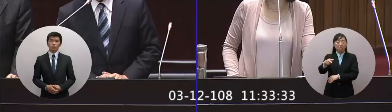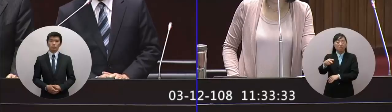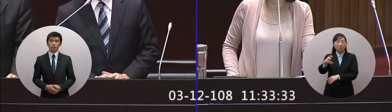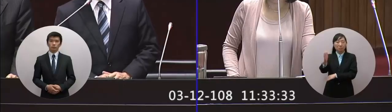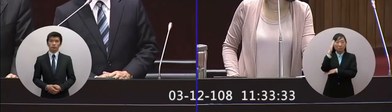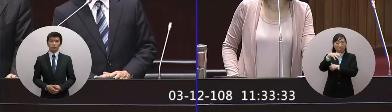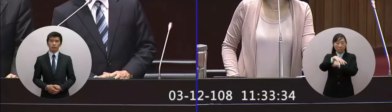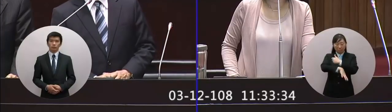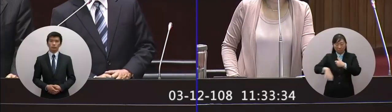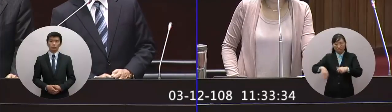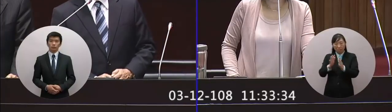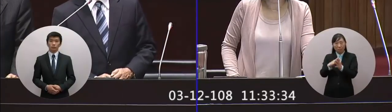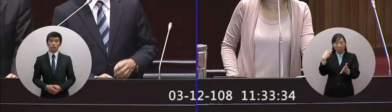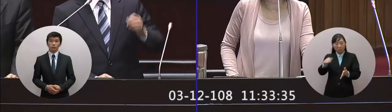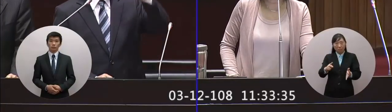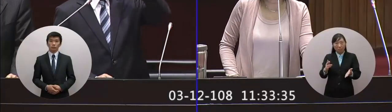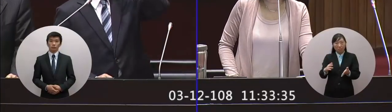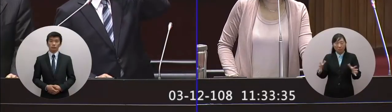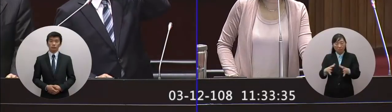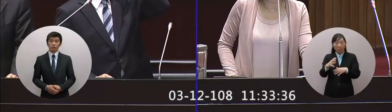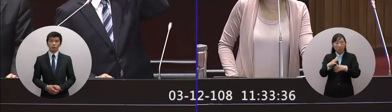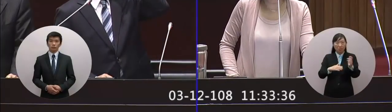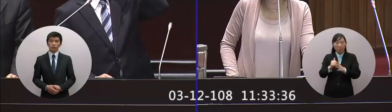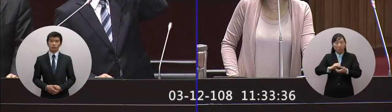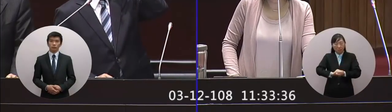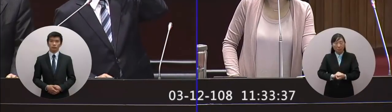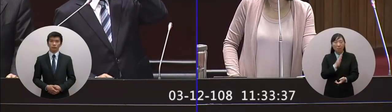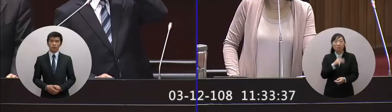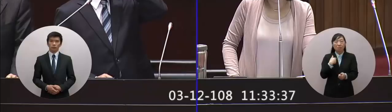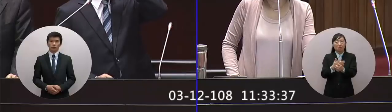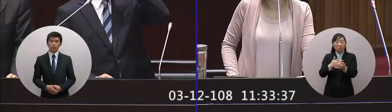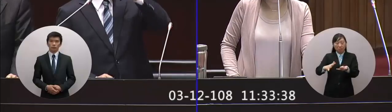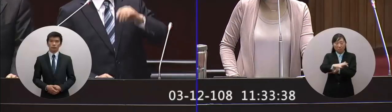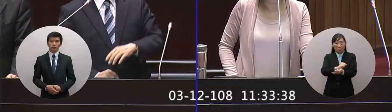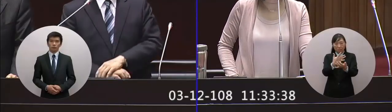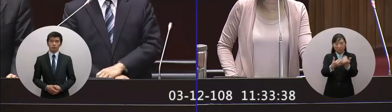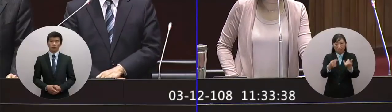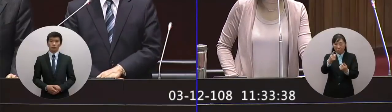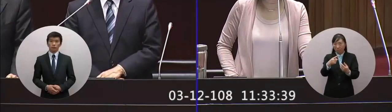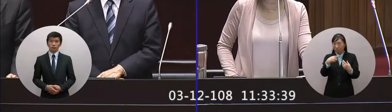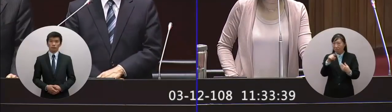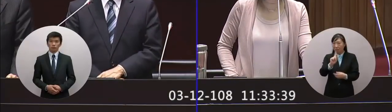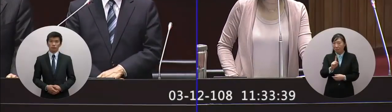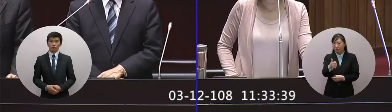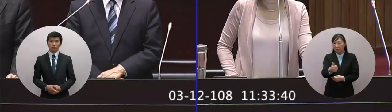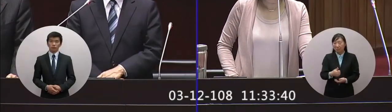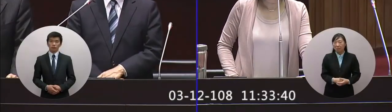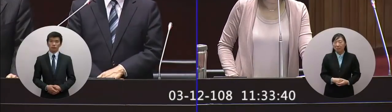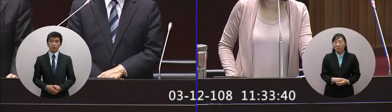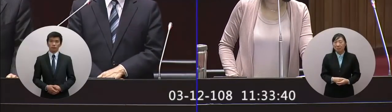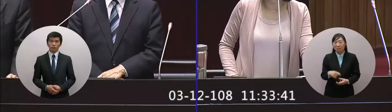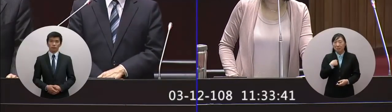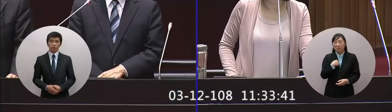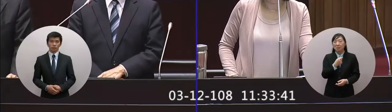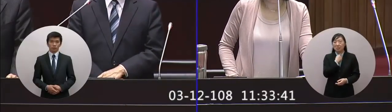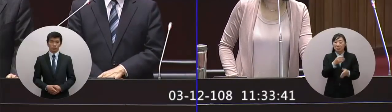拍板定案，给全台湾的学生一个大礼。所以我会做一个完整的，我